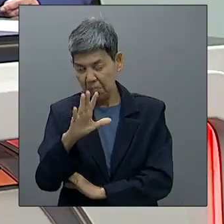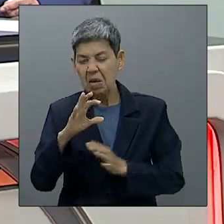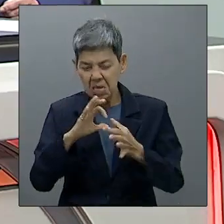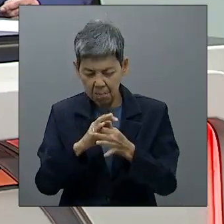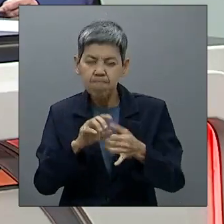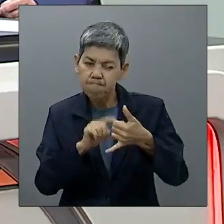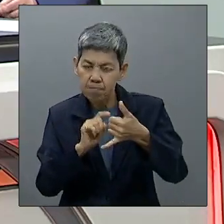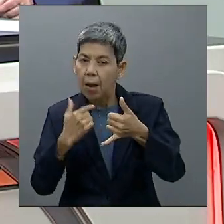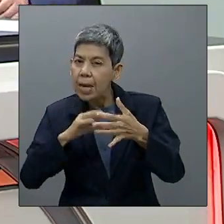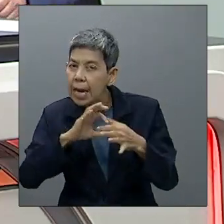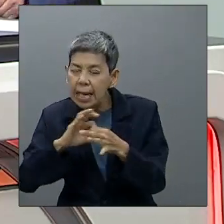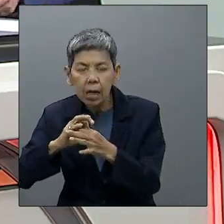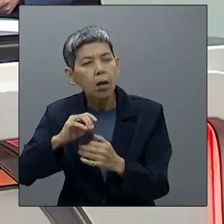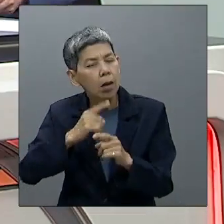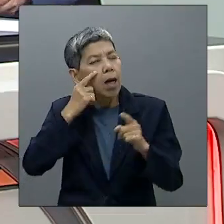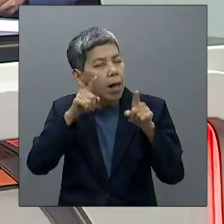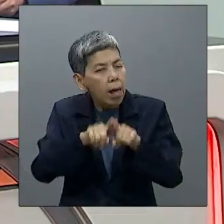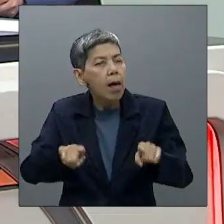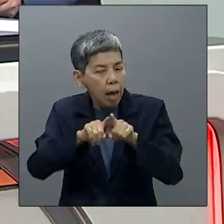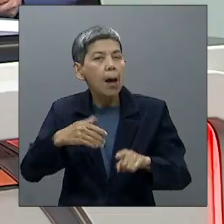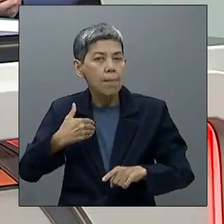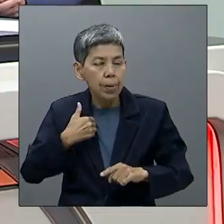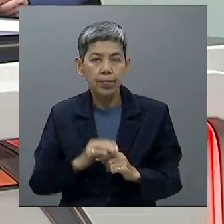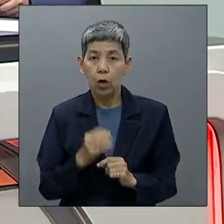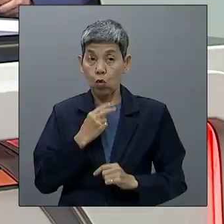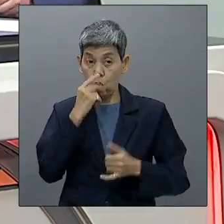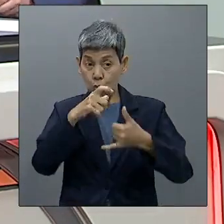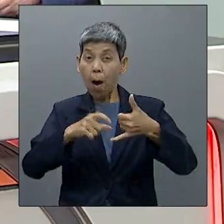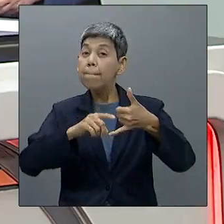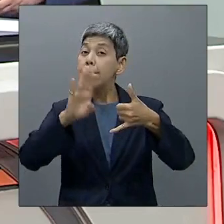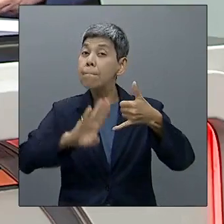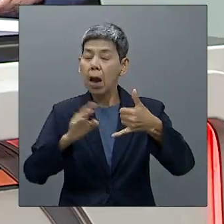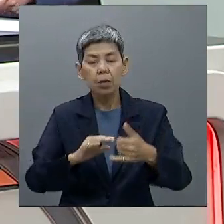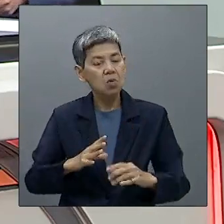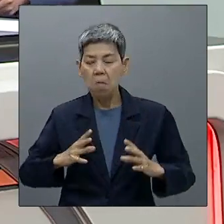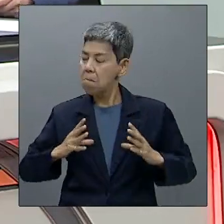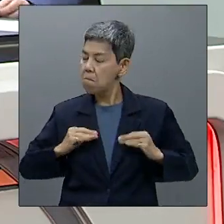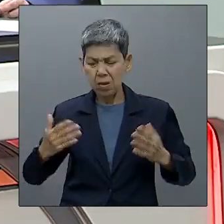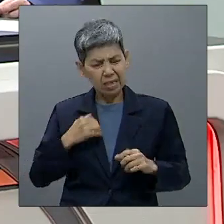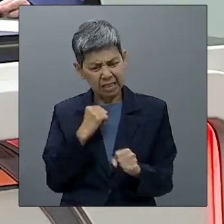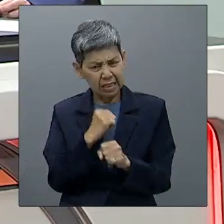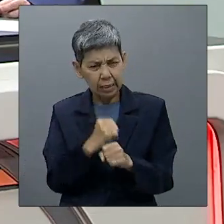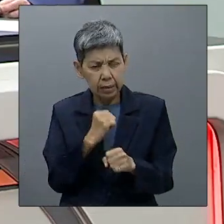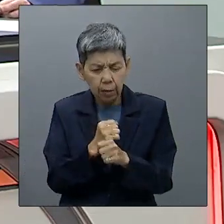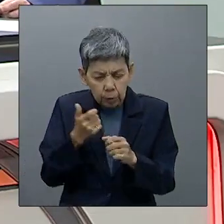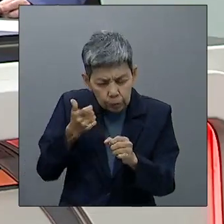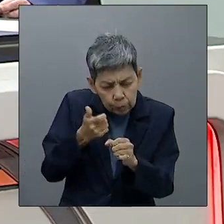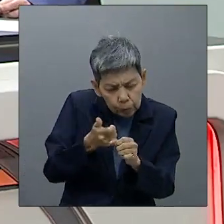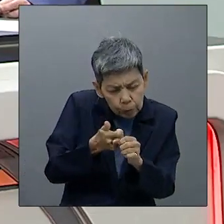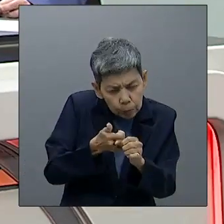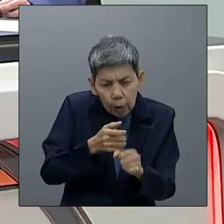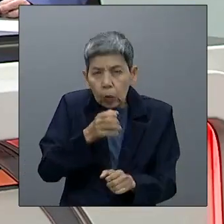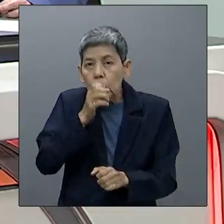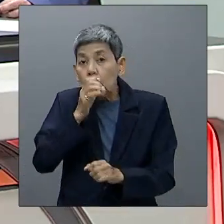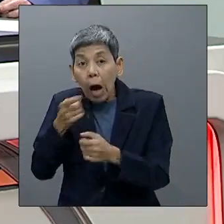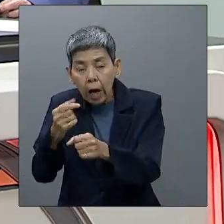บางส่วนเนี่ยมันอาจจะซ้ำกันด้วยนะคะแต่ด้วยลักษณะพฤติกรรมของแอมป์ที่ไม่เคยยอมรับว่าเธอวางยาฆ่าใครและผู้